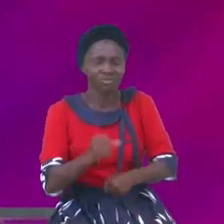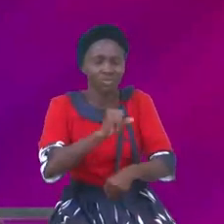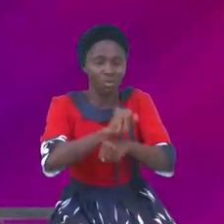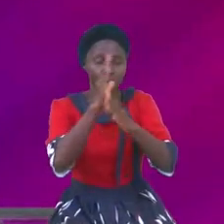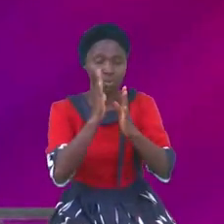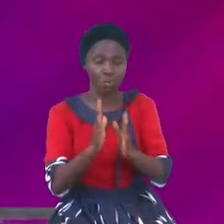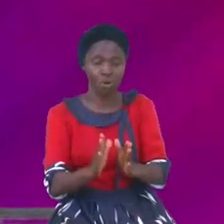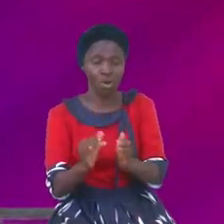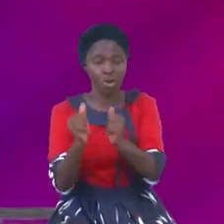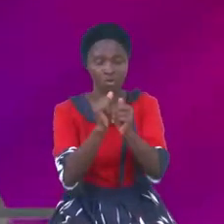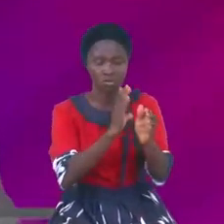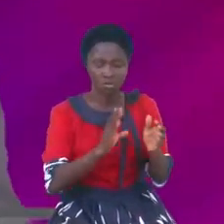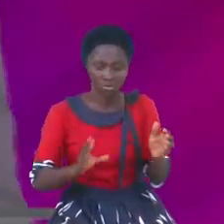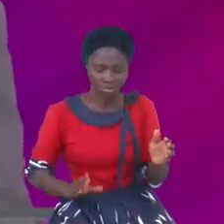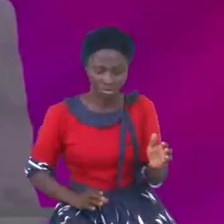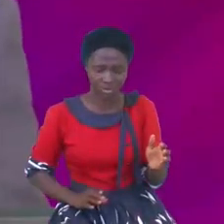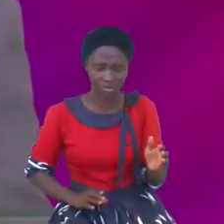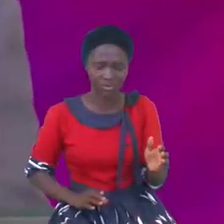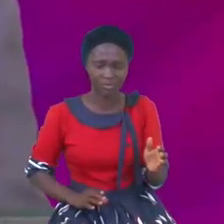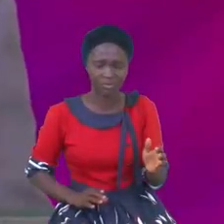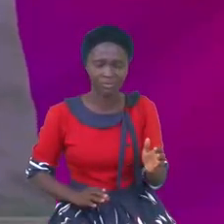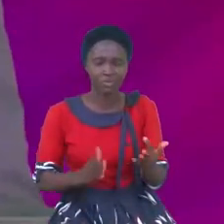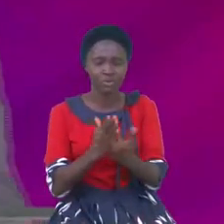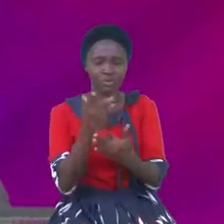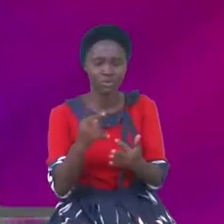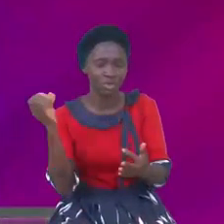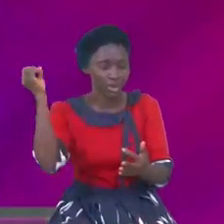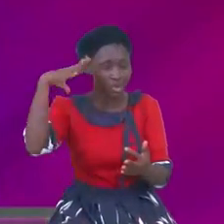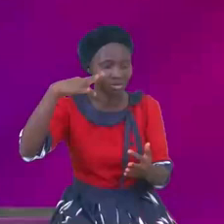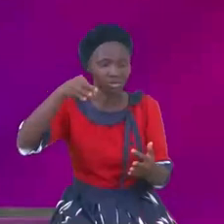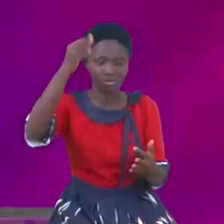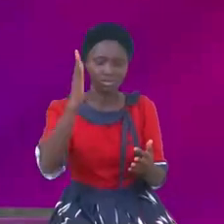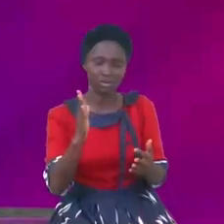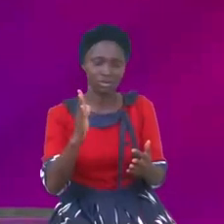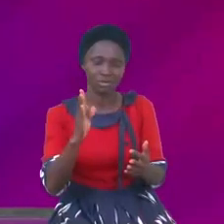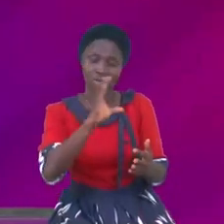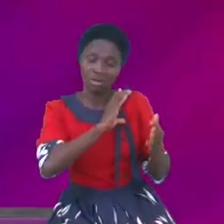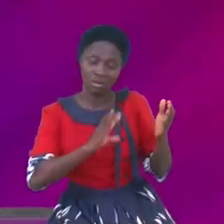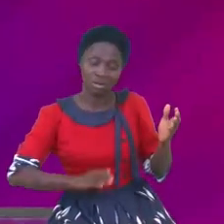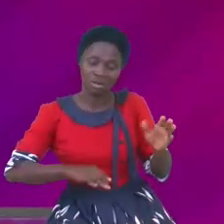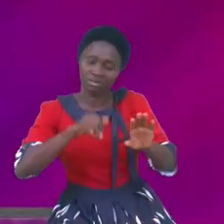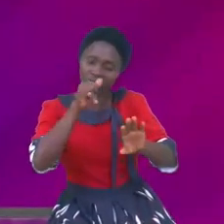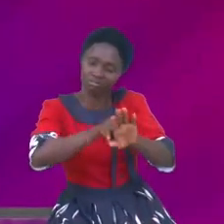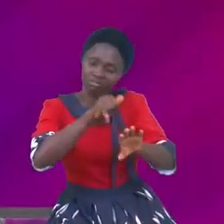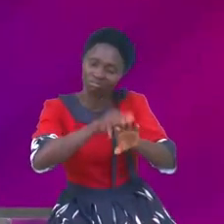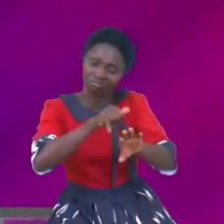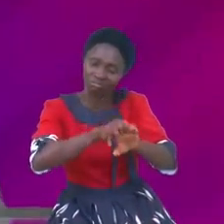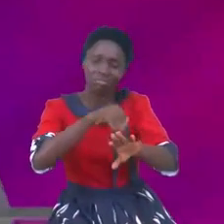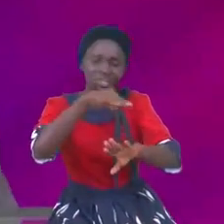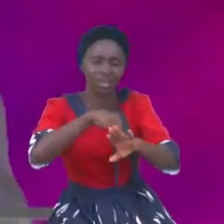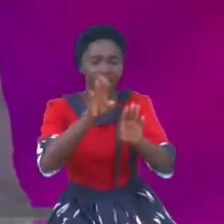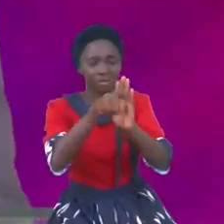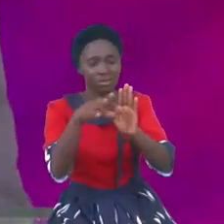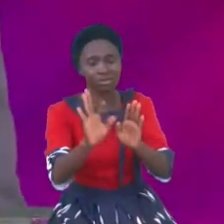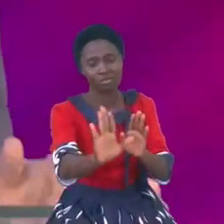refocalisés sur l'évangile à la grâce de Dieu. Christ tape à la porte de ton cœur. Alors, laisse-le entrer